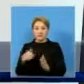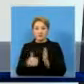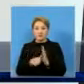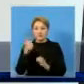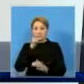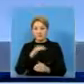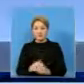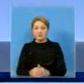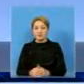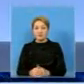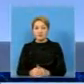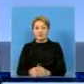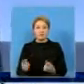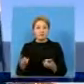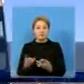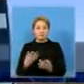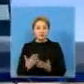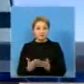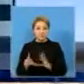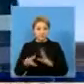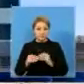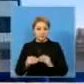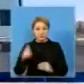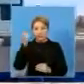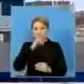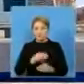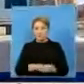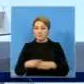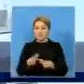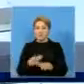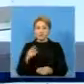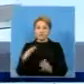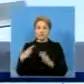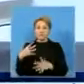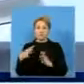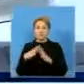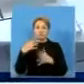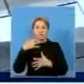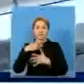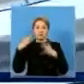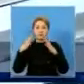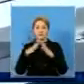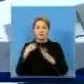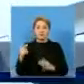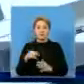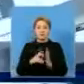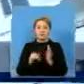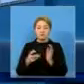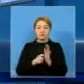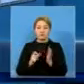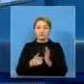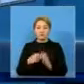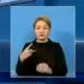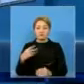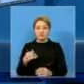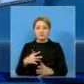года стоят люди. Необходимо отметить, что всего в текущем году сдается в эксплуатацию 4 девятиэтажных жилых дома на 1999 квартир и